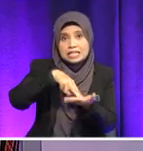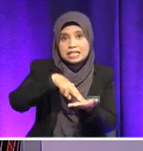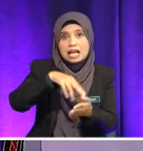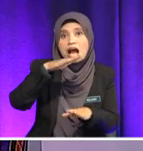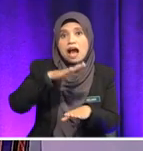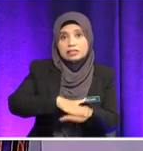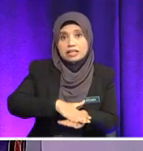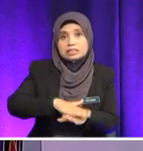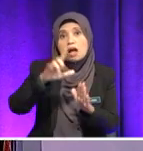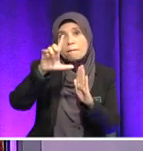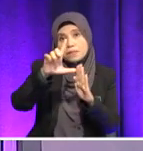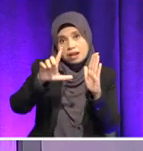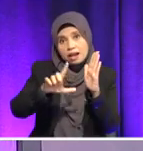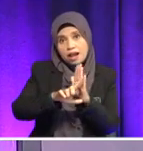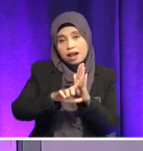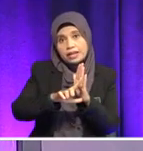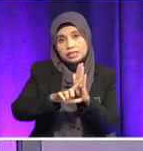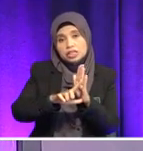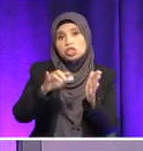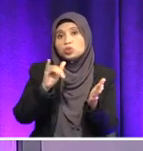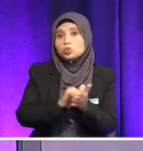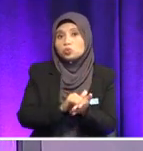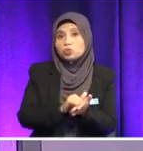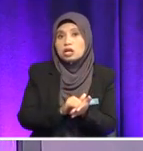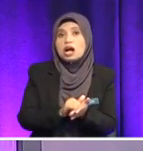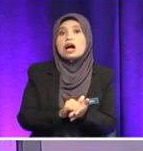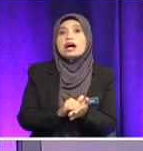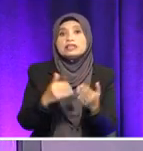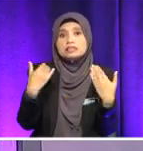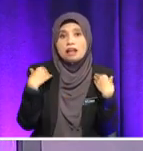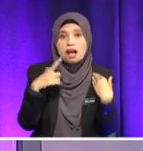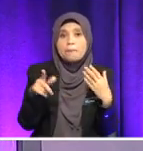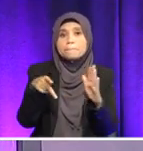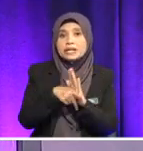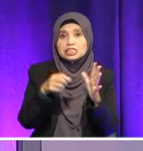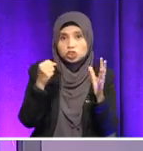diputuskan Jadi perlembagaan itulah adalah persekutuan